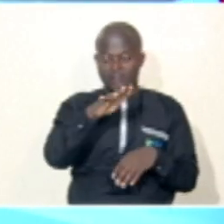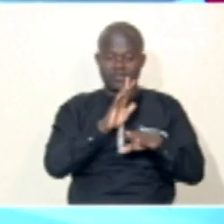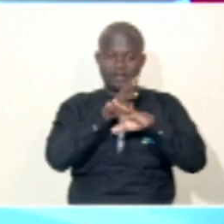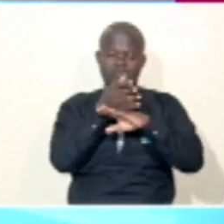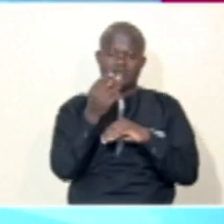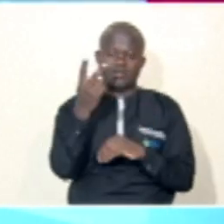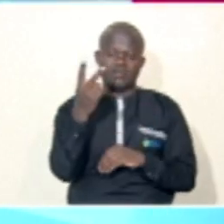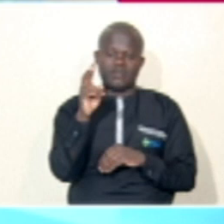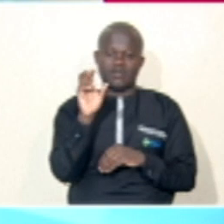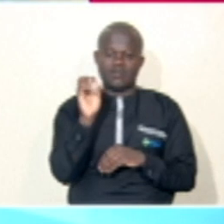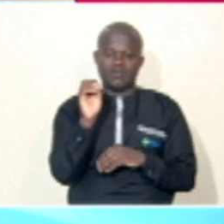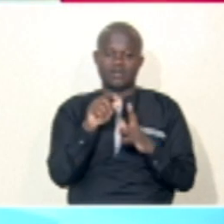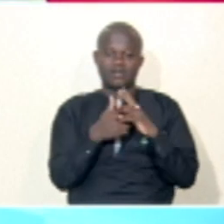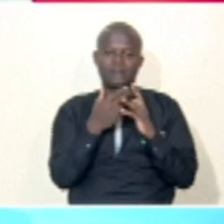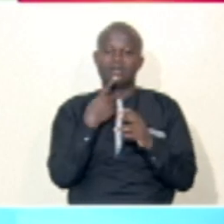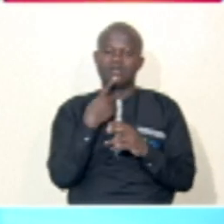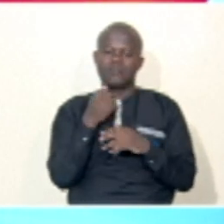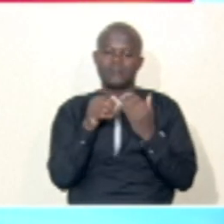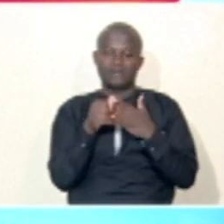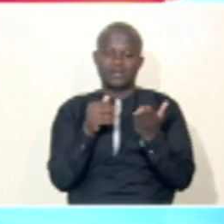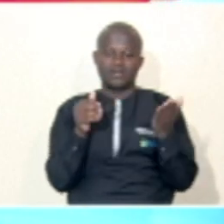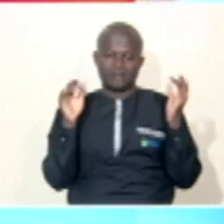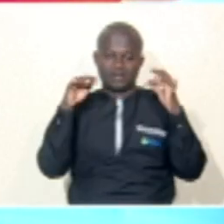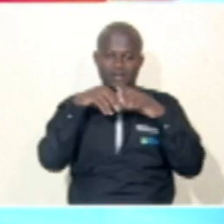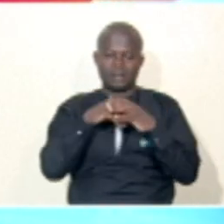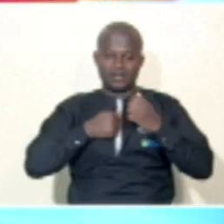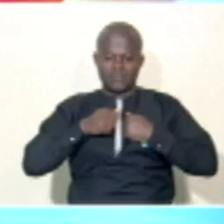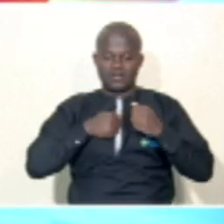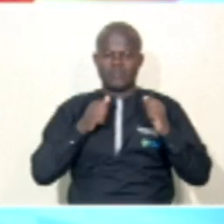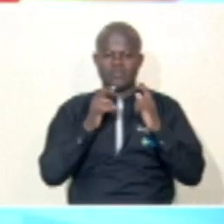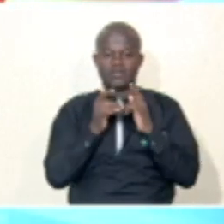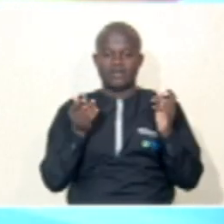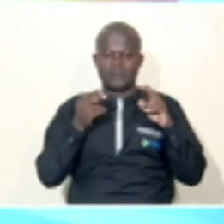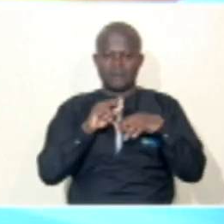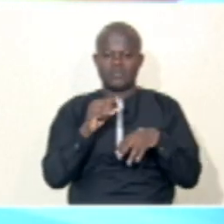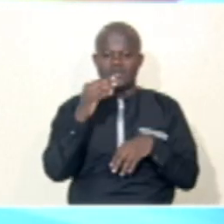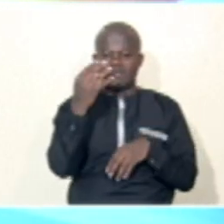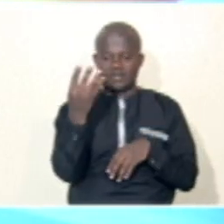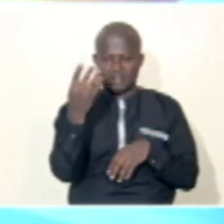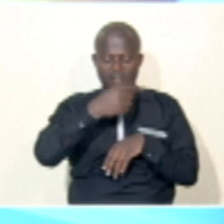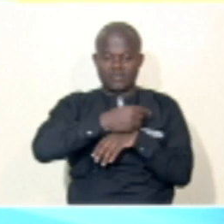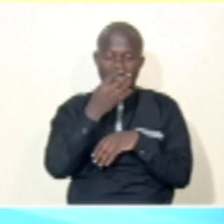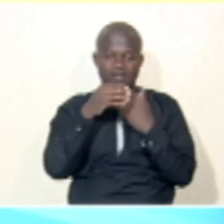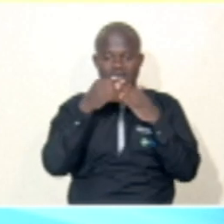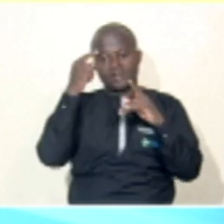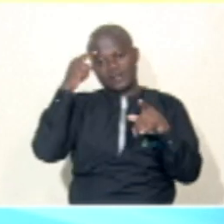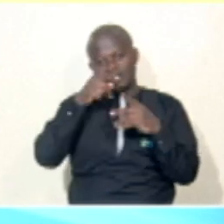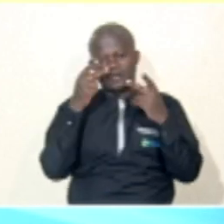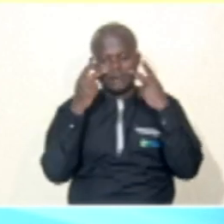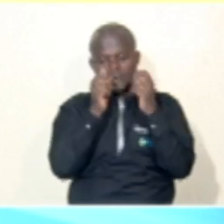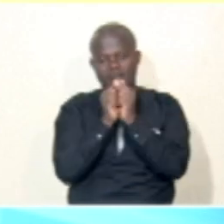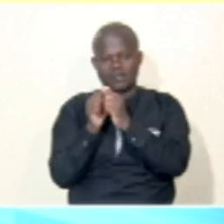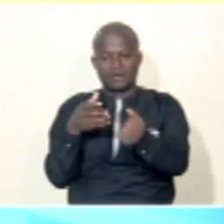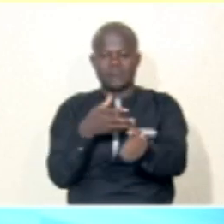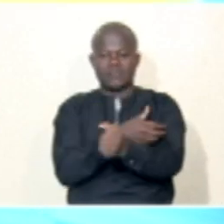kuri 200 guhera kuri uyu wa mbere barateranira mu Rwanda mu nama y'iminsi 4 igamije kurebera hamwe ubushobozi bw'izi